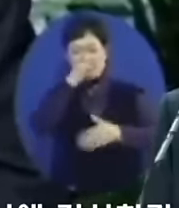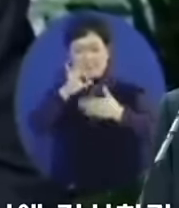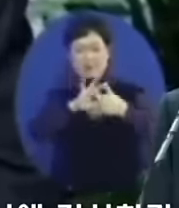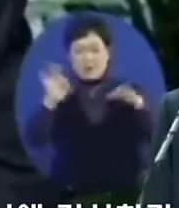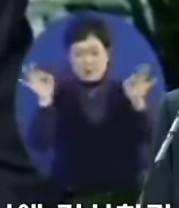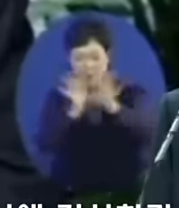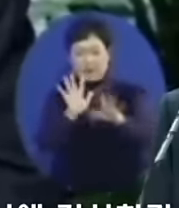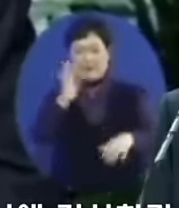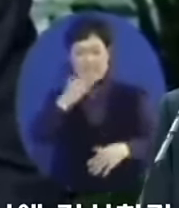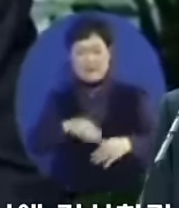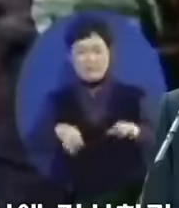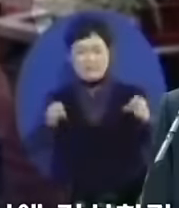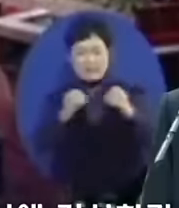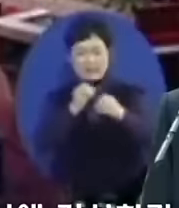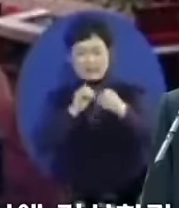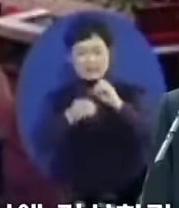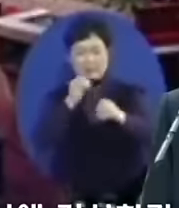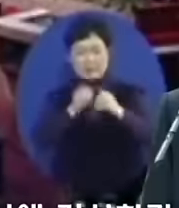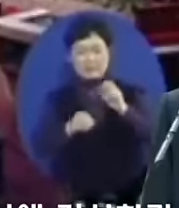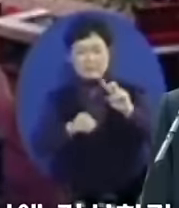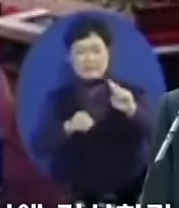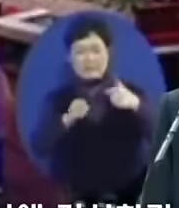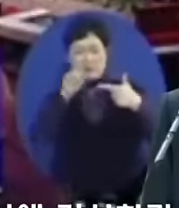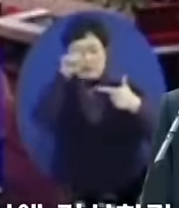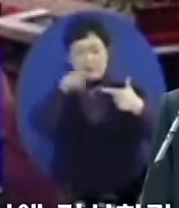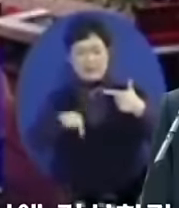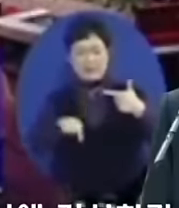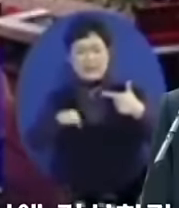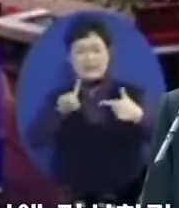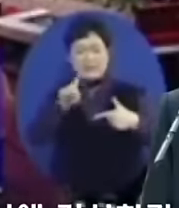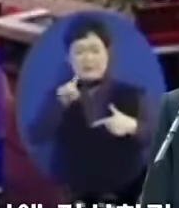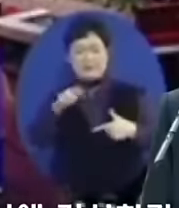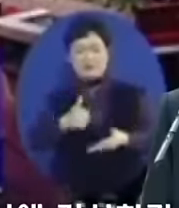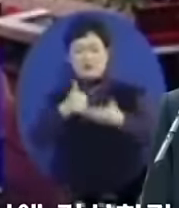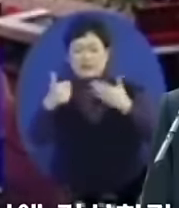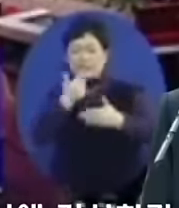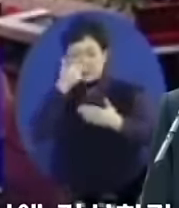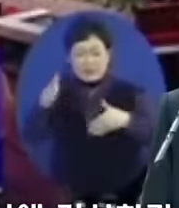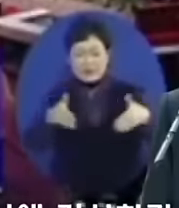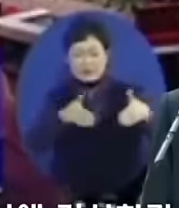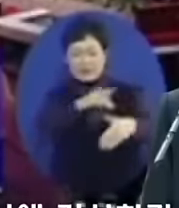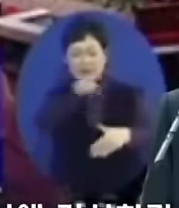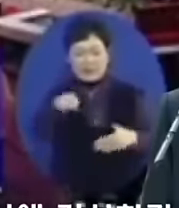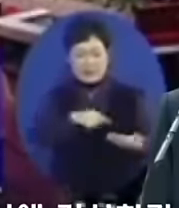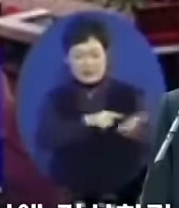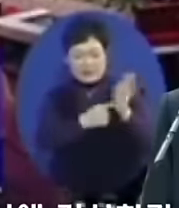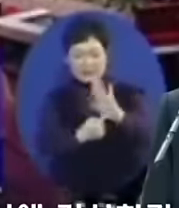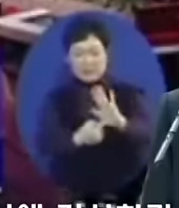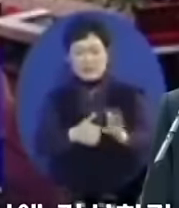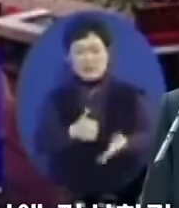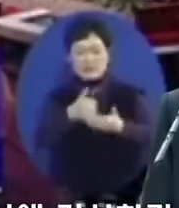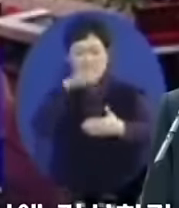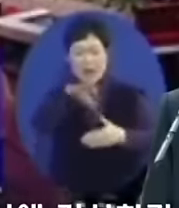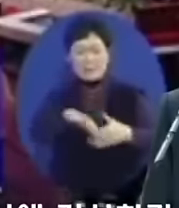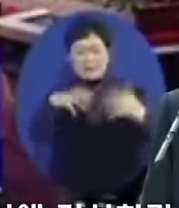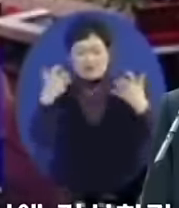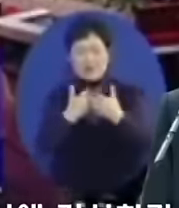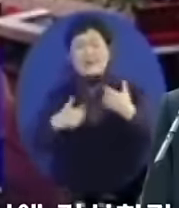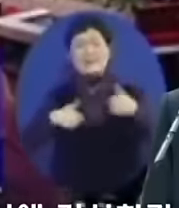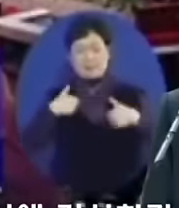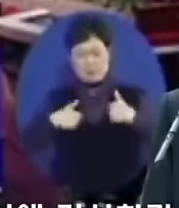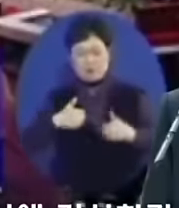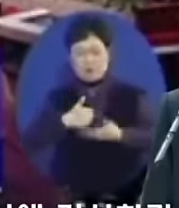것입니다. 시편 16편 11절에 주께서 생명의 길을 내게 보이시리니 주의 앞에는 기쁨이 충만한 기쁨이 있고